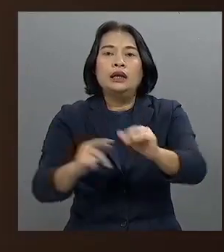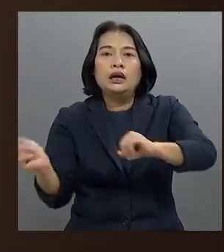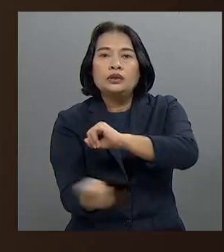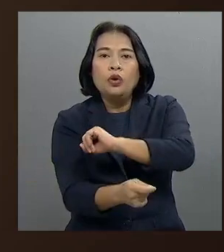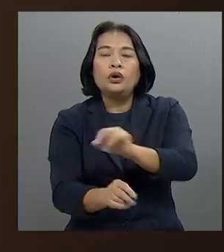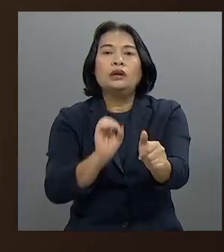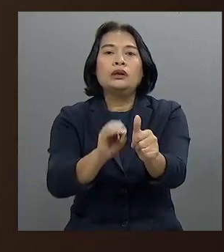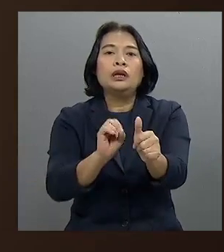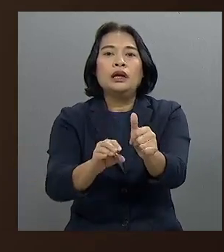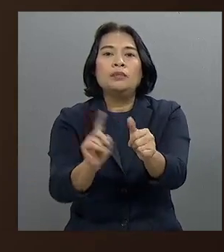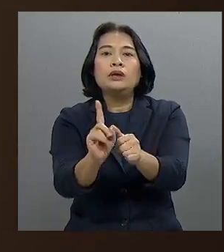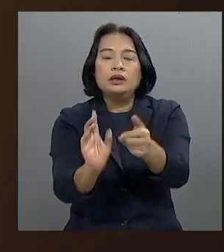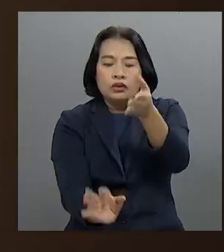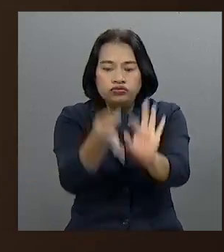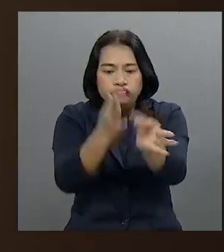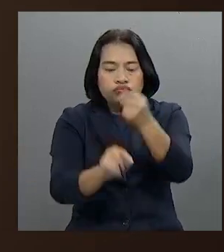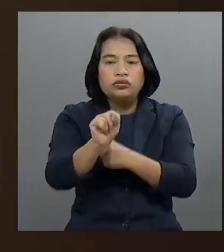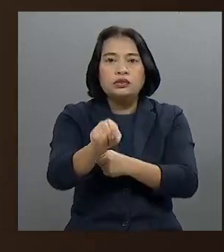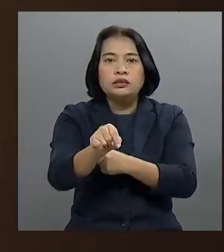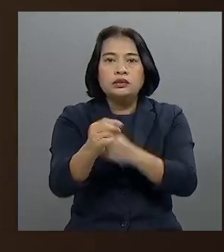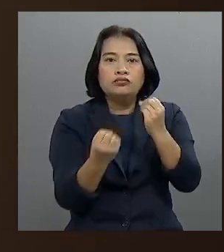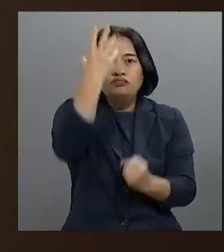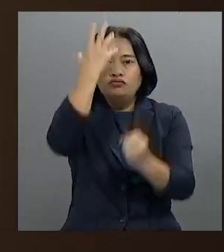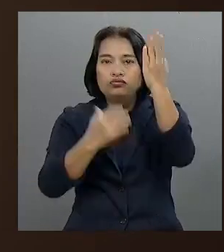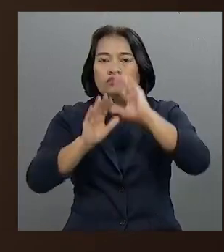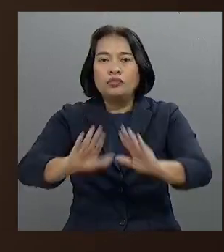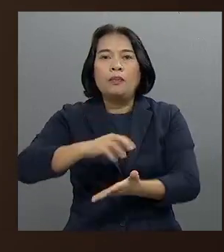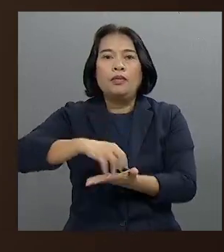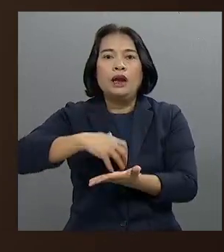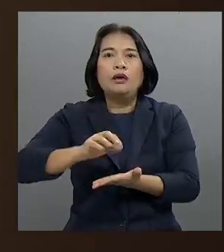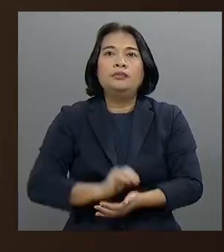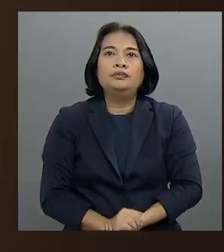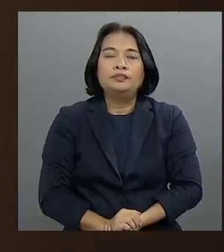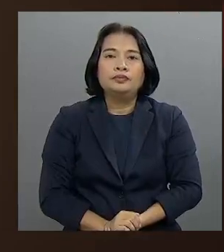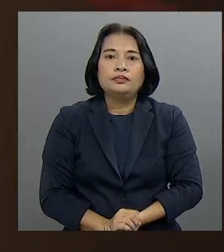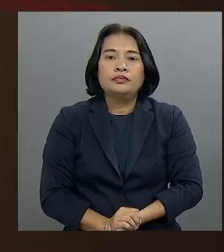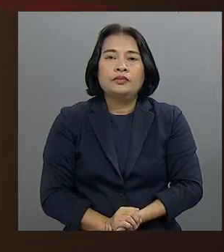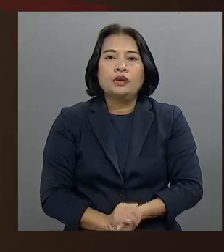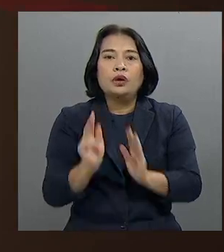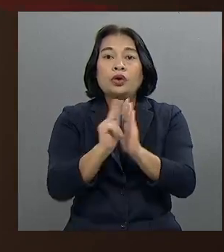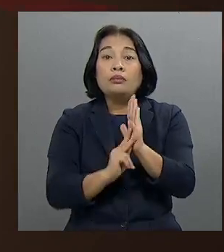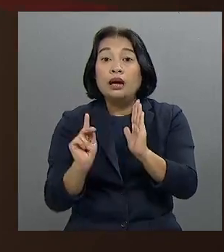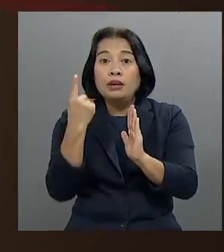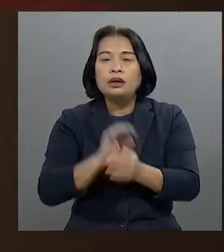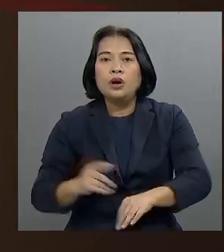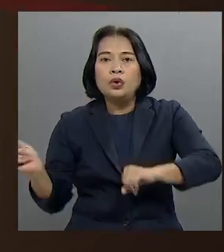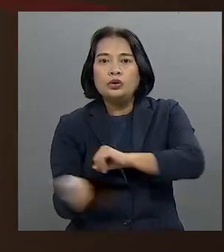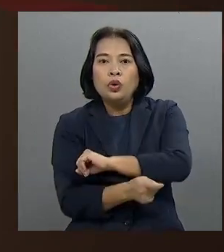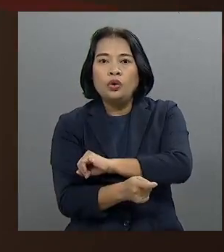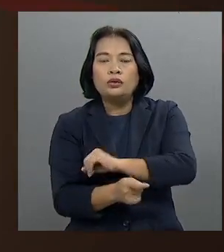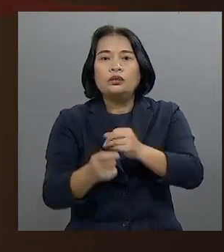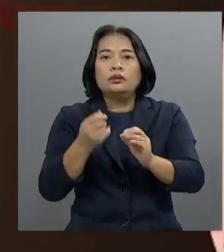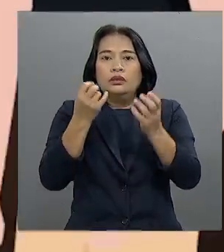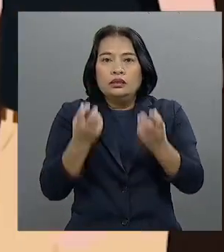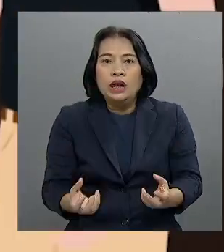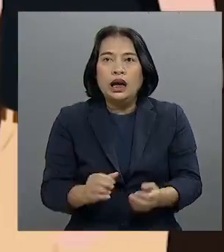เผาป่า ในเขตพื้นที่ป่าอนุรักษ์มันเล่าให้ฟังขอบอกวากฎหมายใหม่โทษหนกกาเดินรอยเท